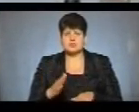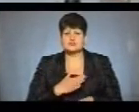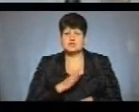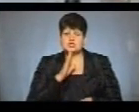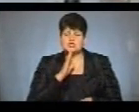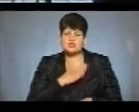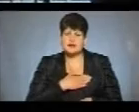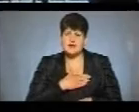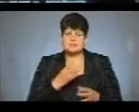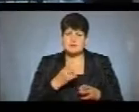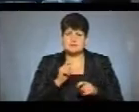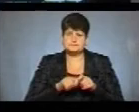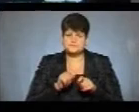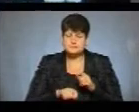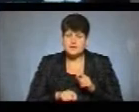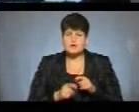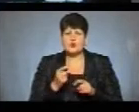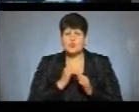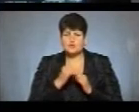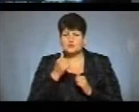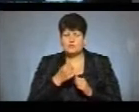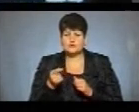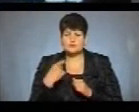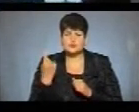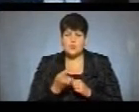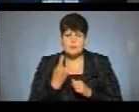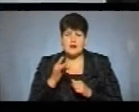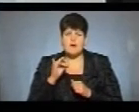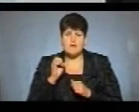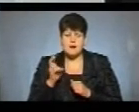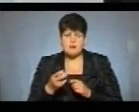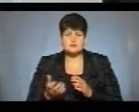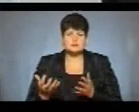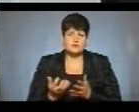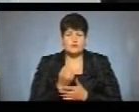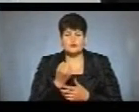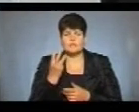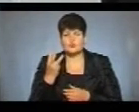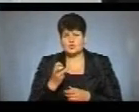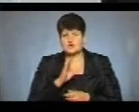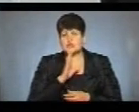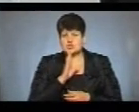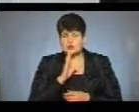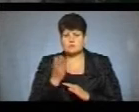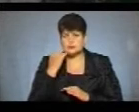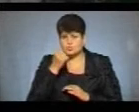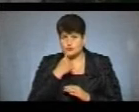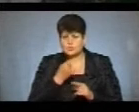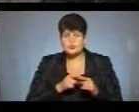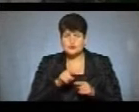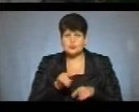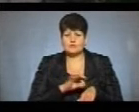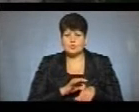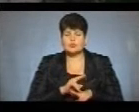потрібно діагностуватися. За її словами, щороку на Тернопільщині рак молочної залози виявляють приблизно у 300 жінок. Минулого року через цю хворобу